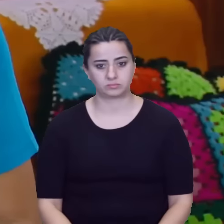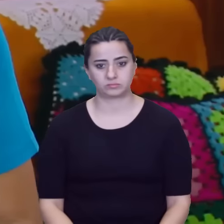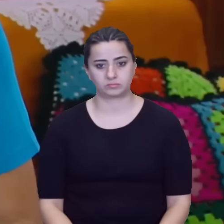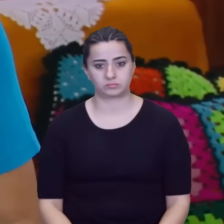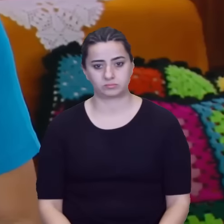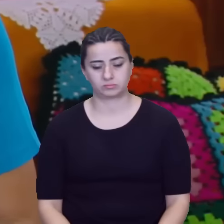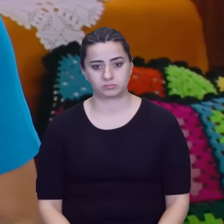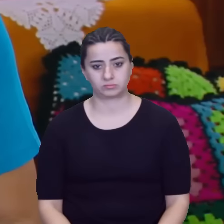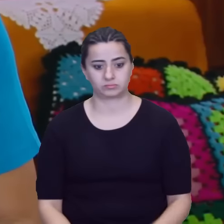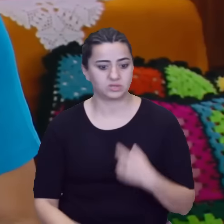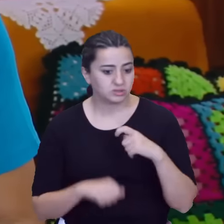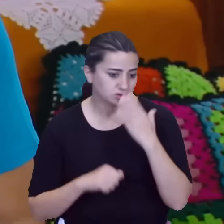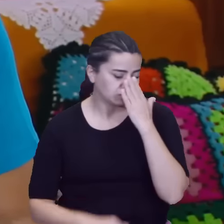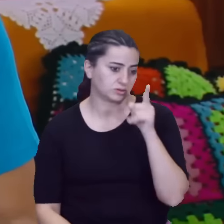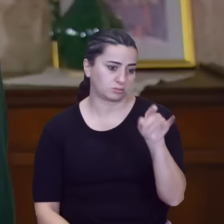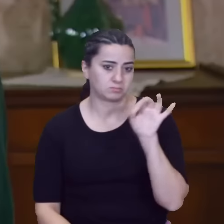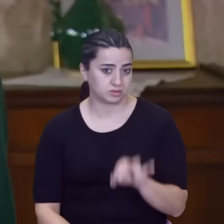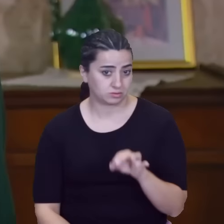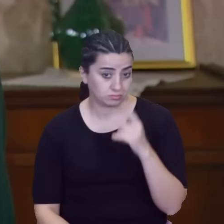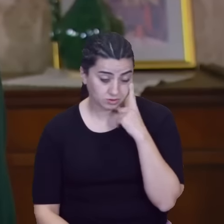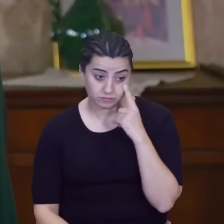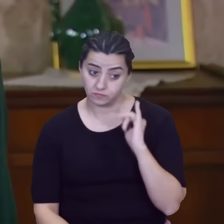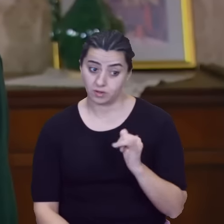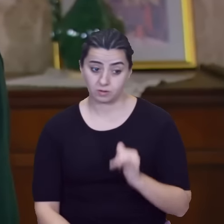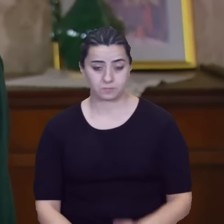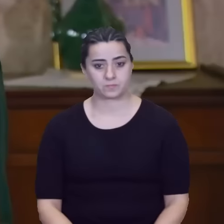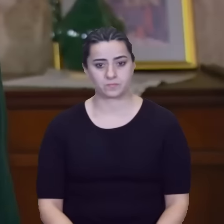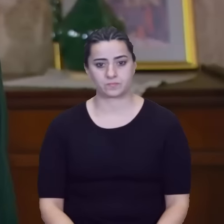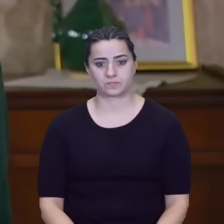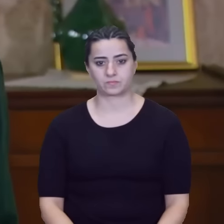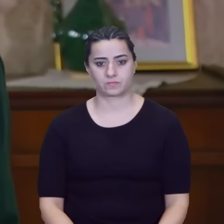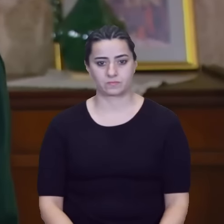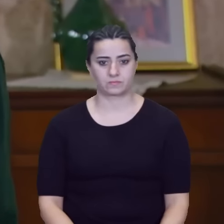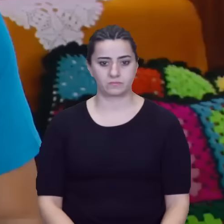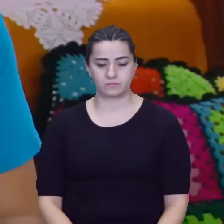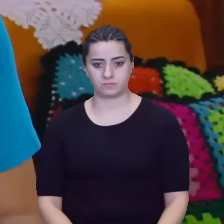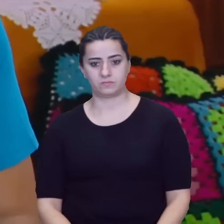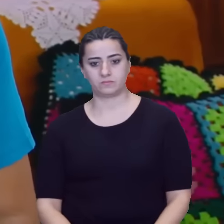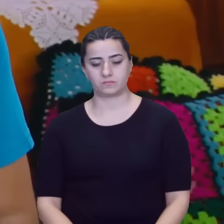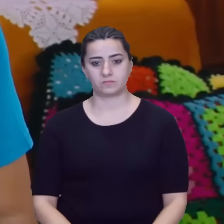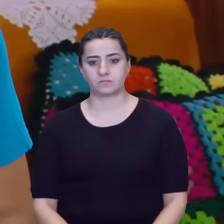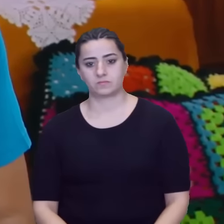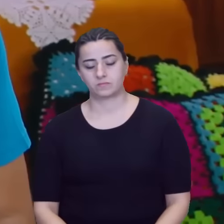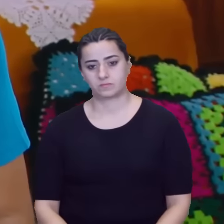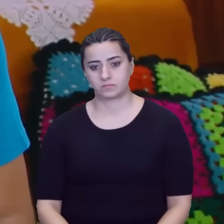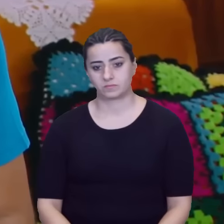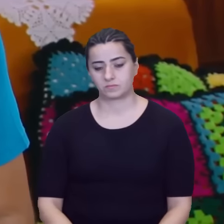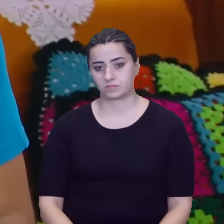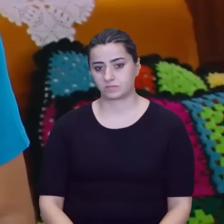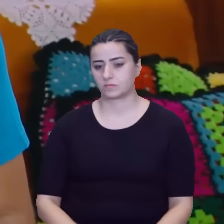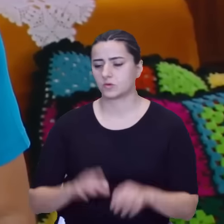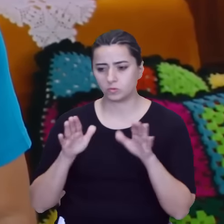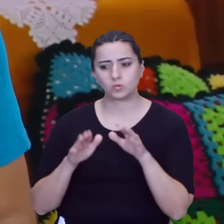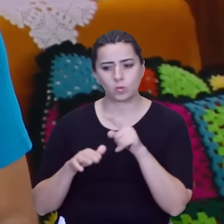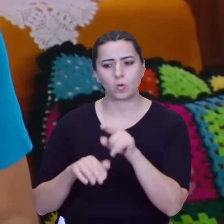Ya sinirimi senden çıkartırım ya. Bak bak bak olaya bak. Nasıl böyle gidiyor ya? Çok yani enteresan. Bir kuşu kafese koymak